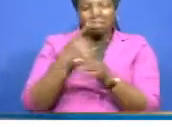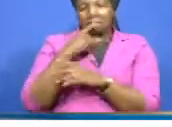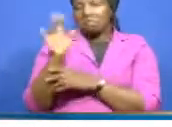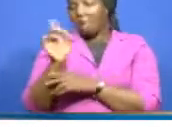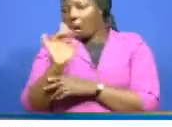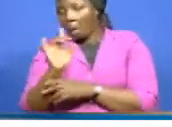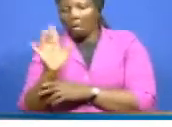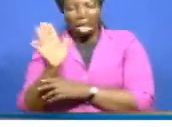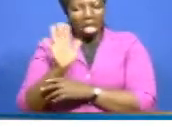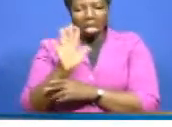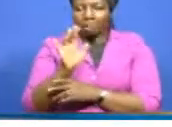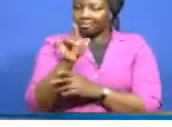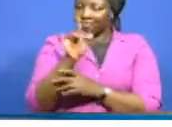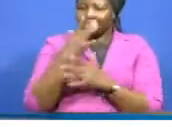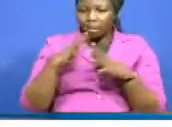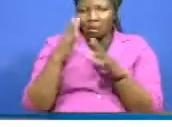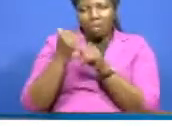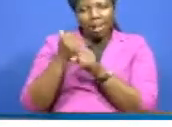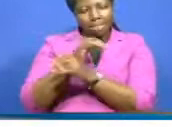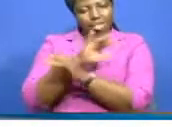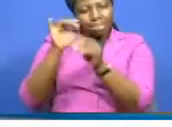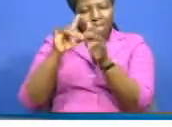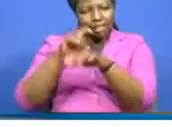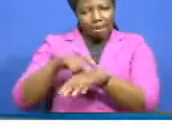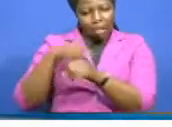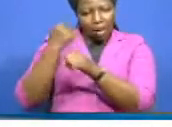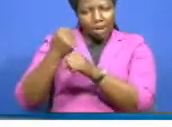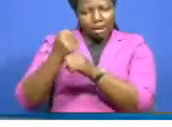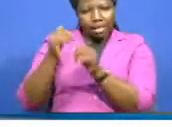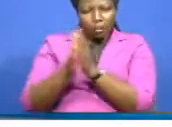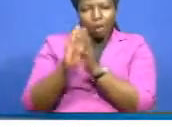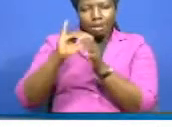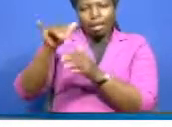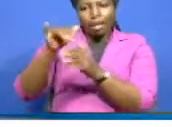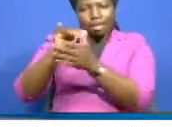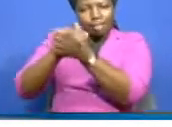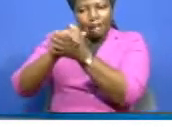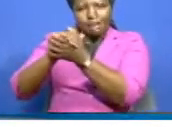hawa watu wako tufanyia kazi wakiwa kwenye handshake, wacha tujaribu hii